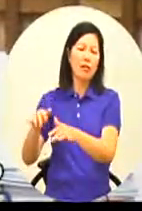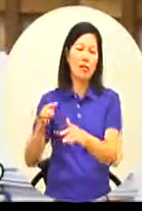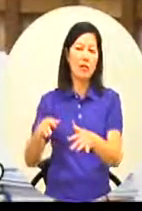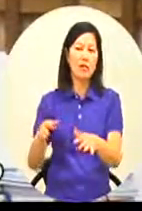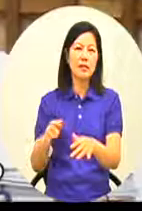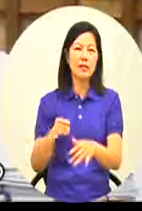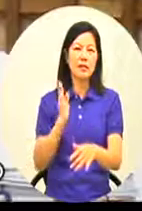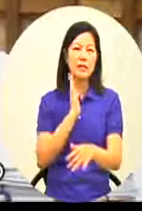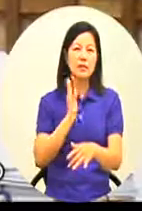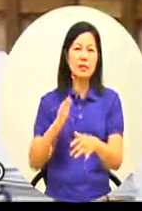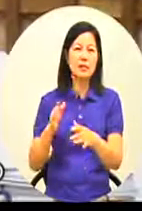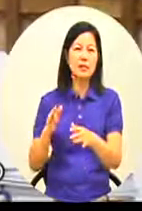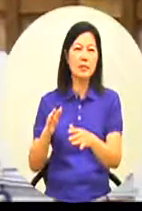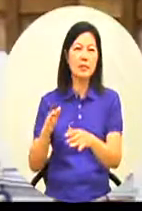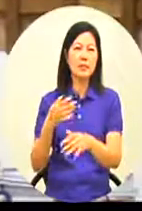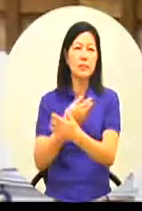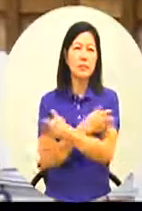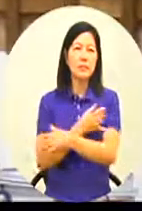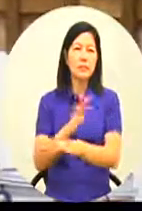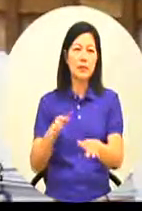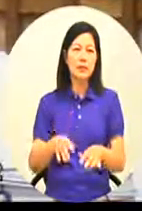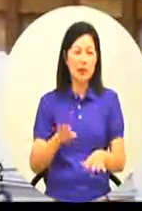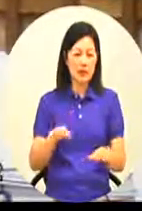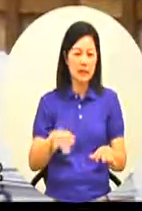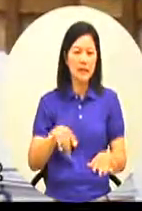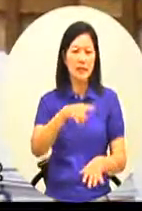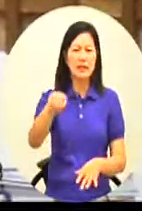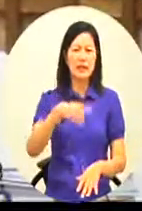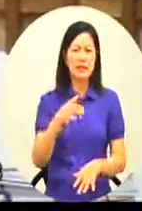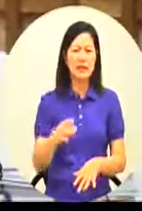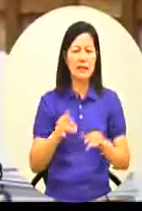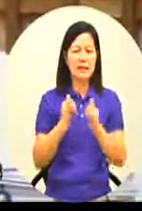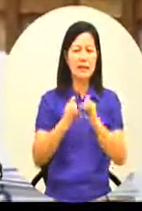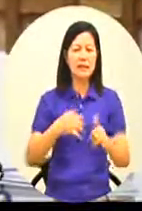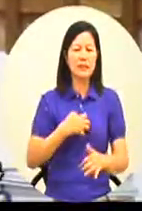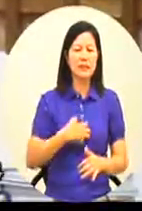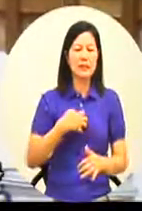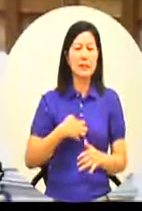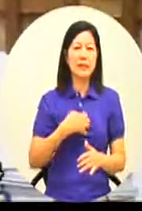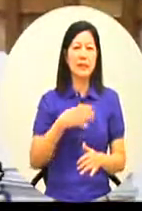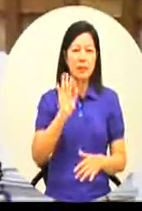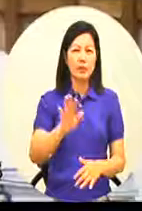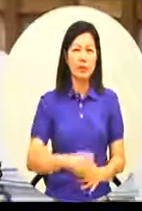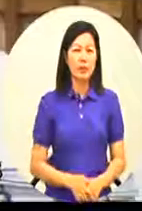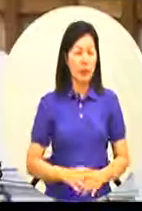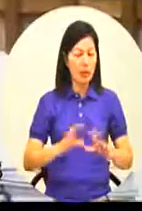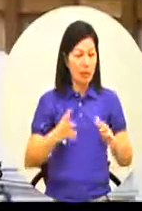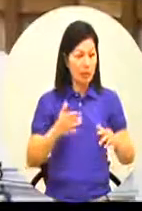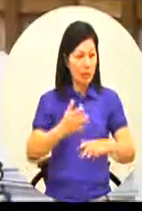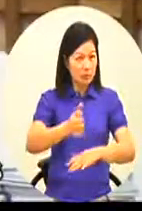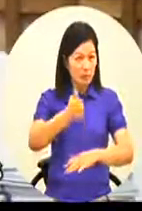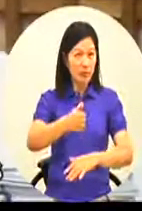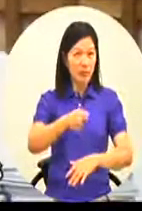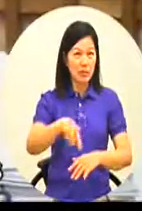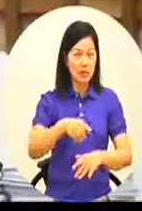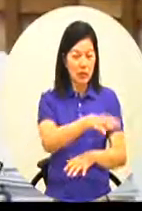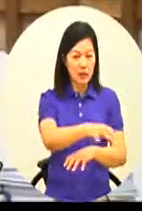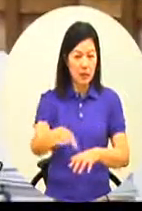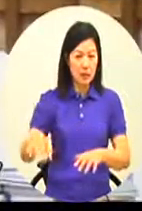呢。无选落你无代志啊，互你过半执政啊。总统甲所有的各县市